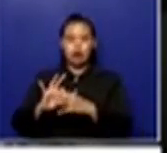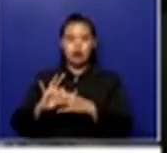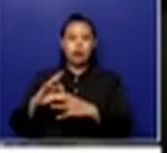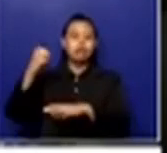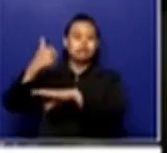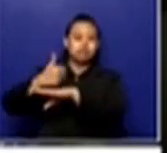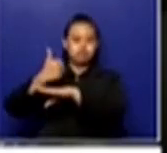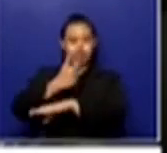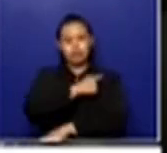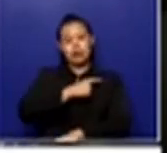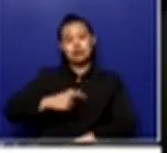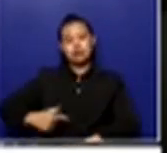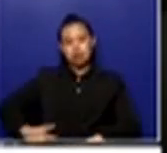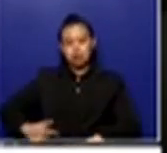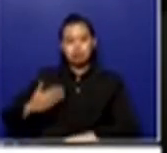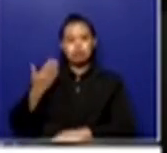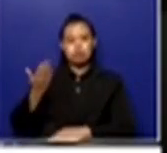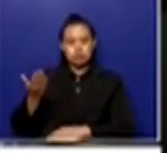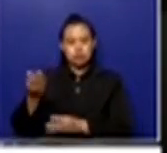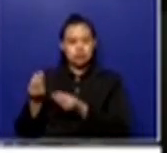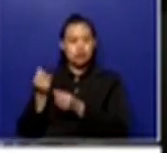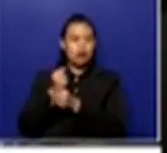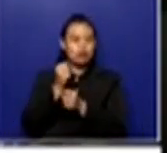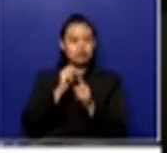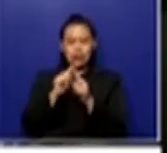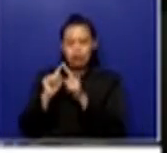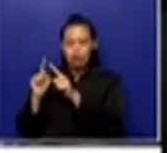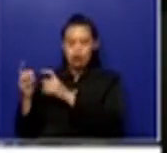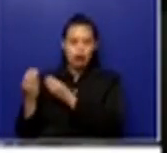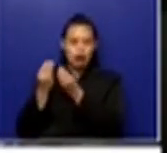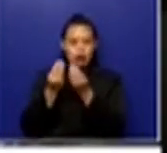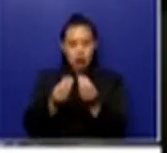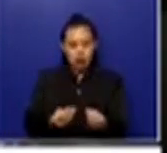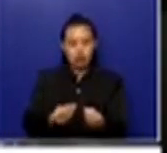ของสถาบันที่มีต่อประเทศไทยปวงชนชาวไทยนะครับขอบคุณมากครับ